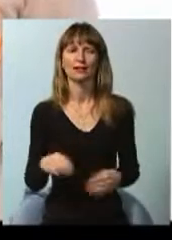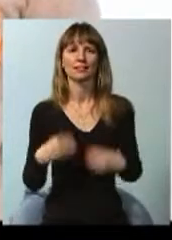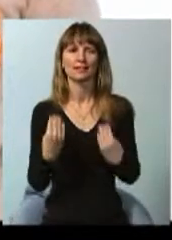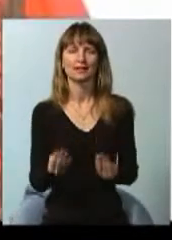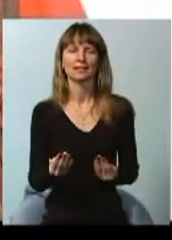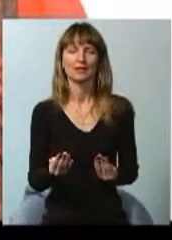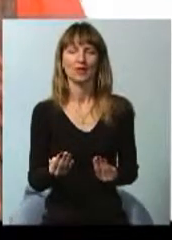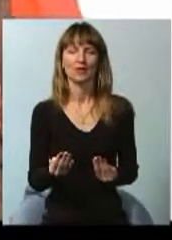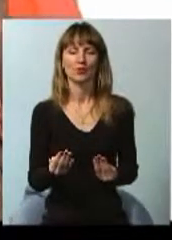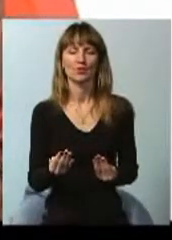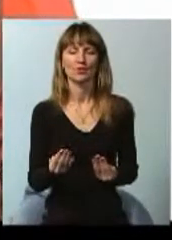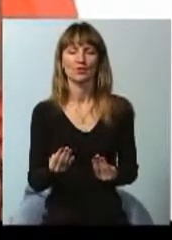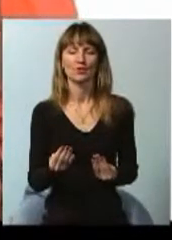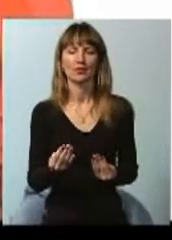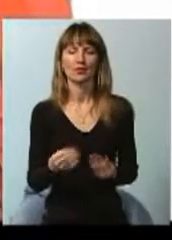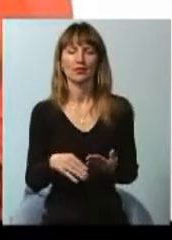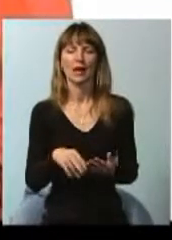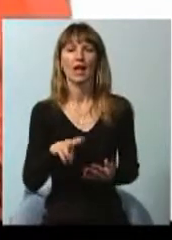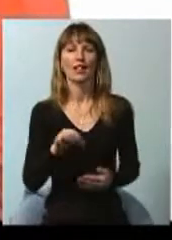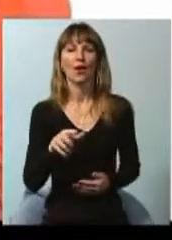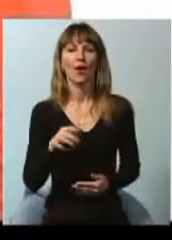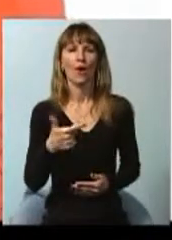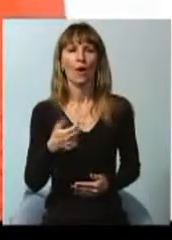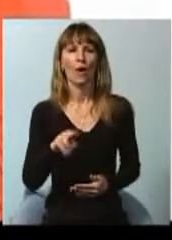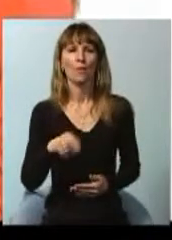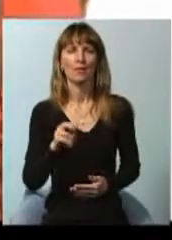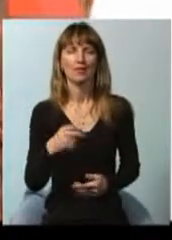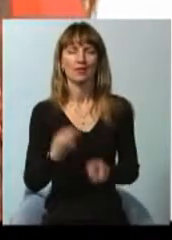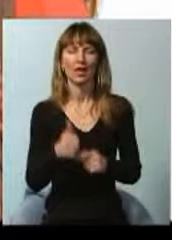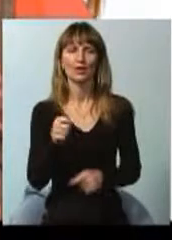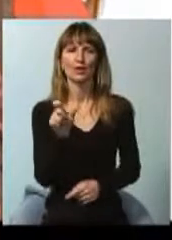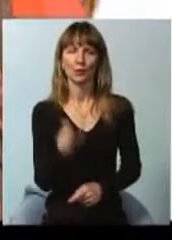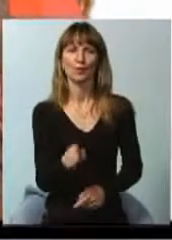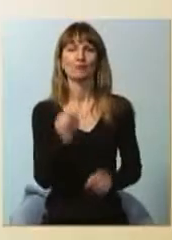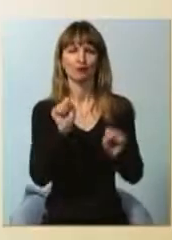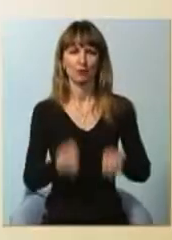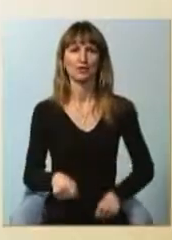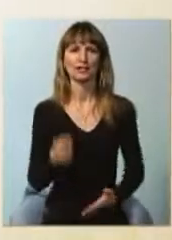ложечки в рот. На газеты это хорошие люди, им можно